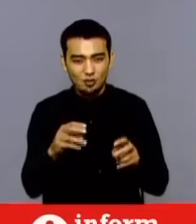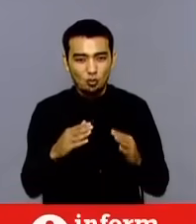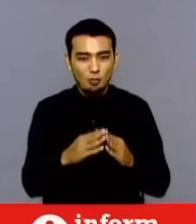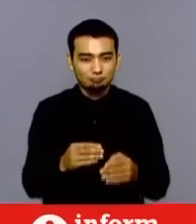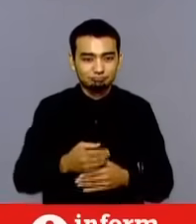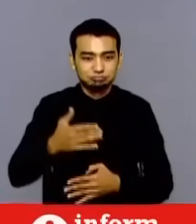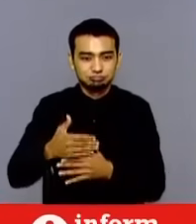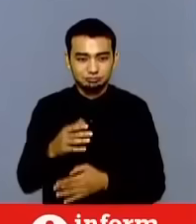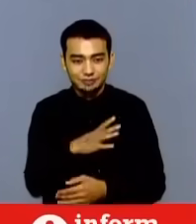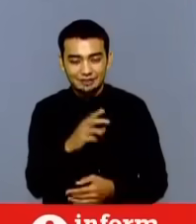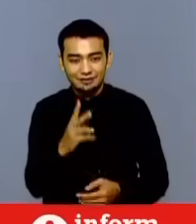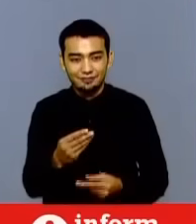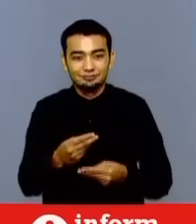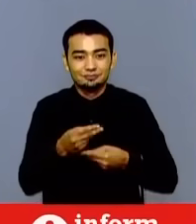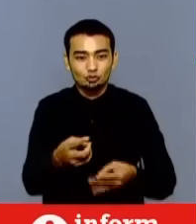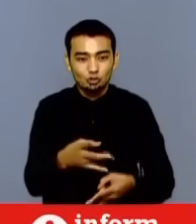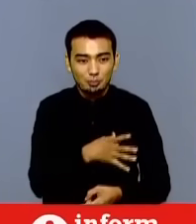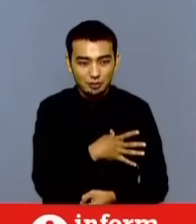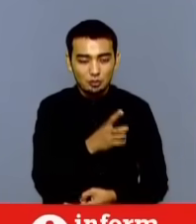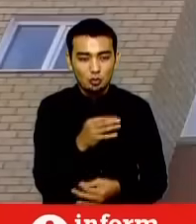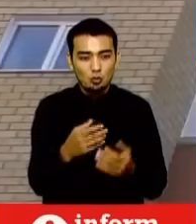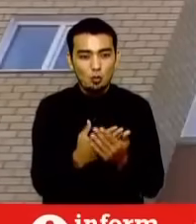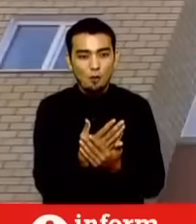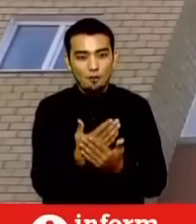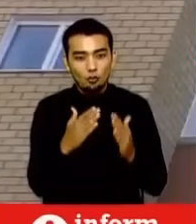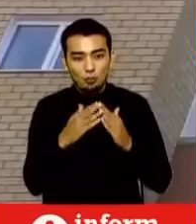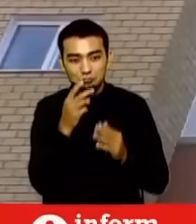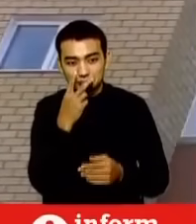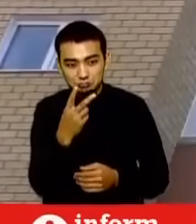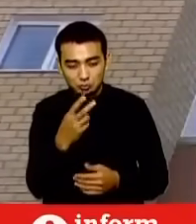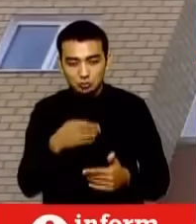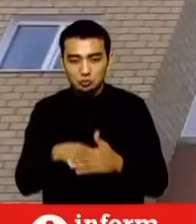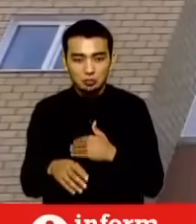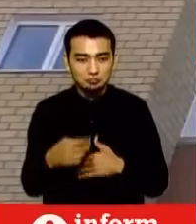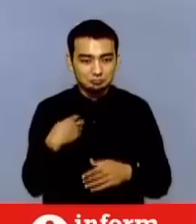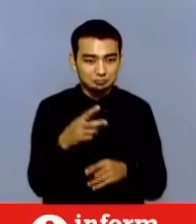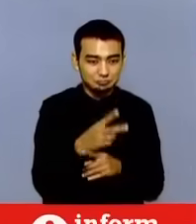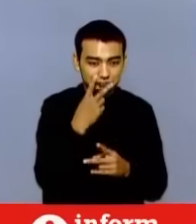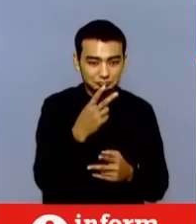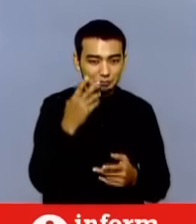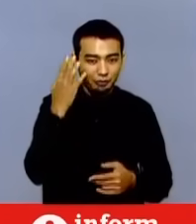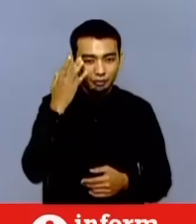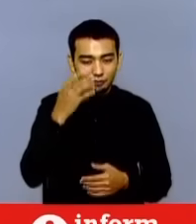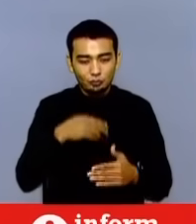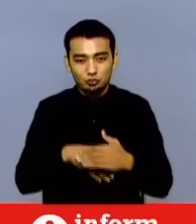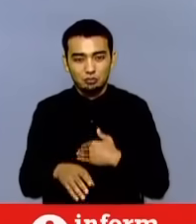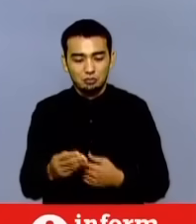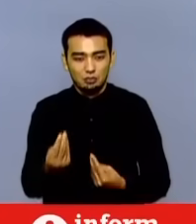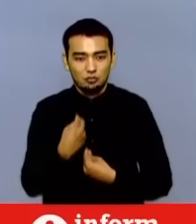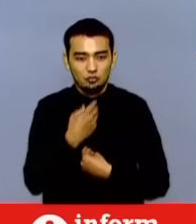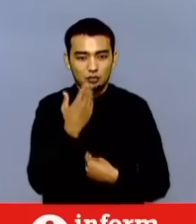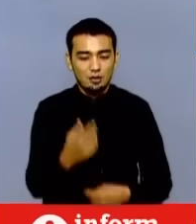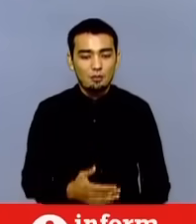пәтер алуы тиіс болған тұрғындар жаңа баспаналарды сыртынан көріп, армандап қана кететін болдық дейді. Затяжка, выдача.